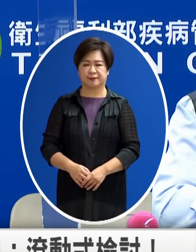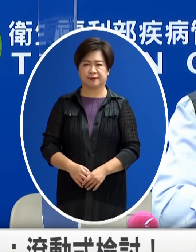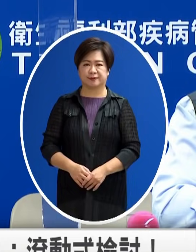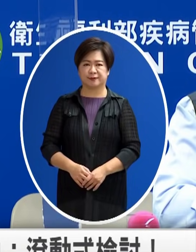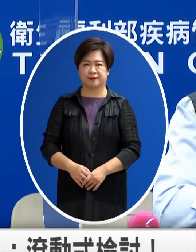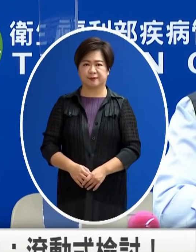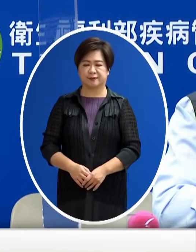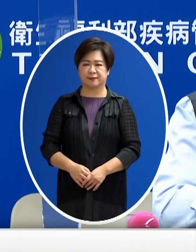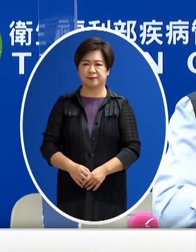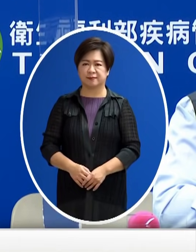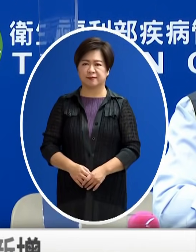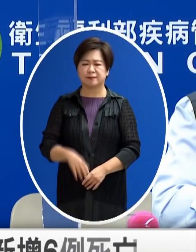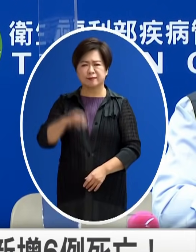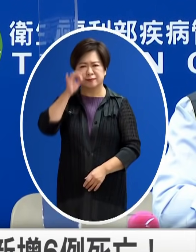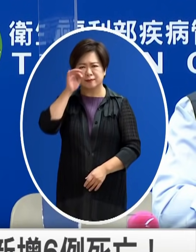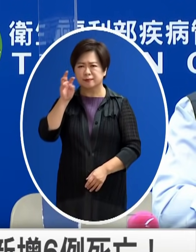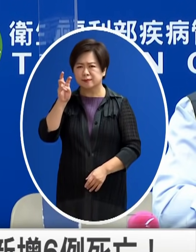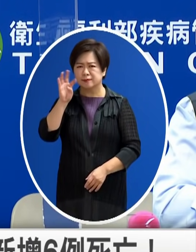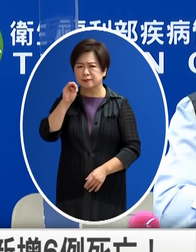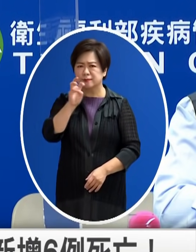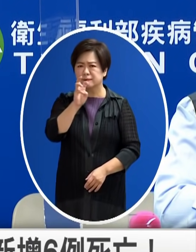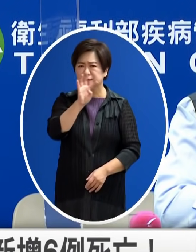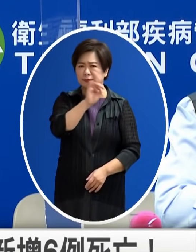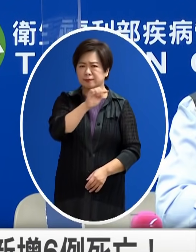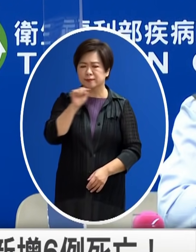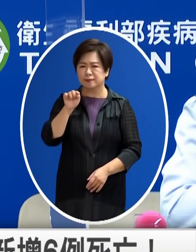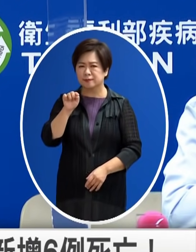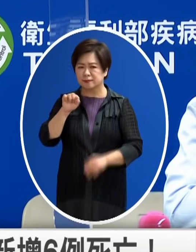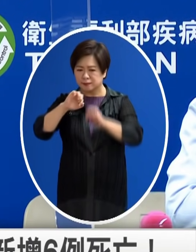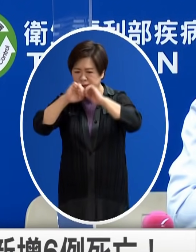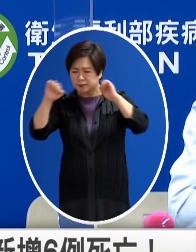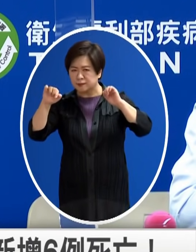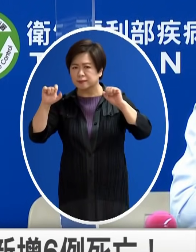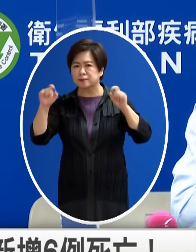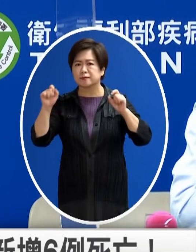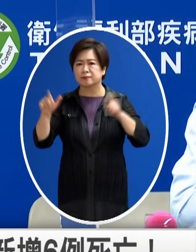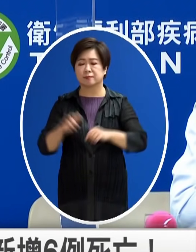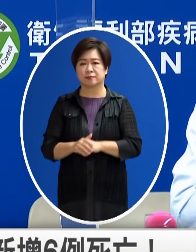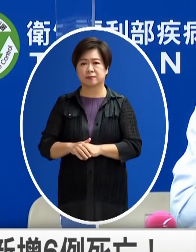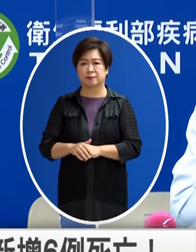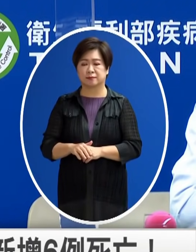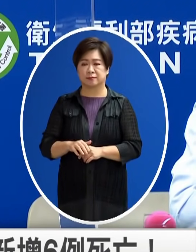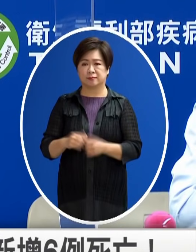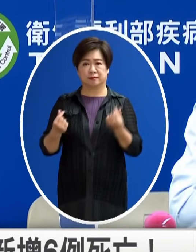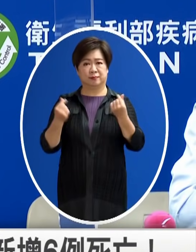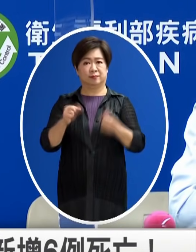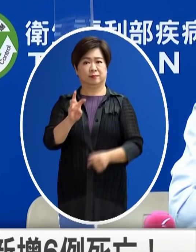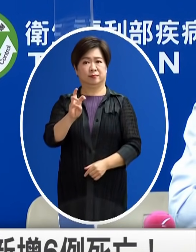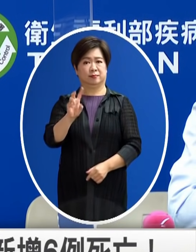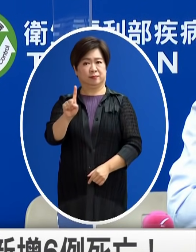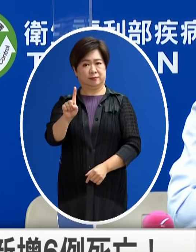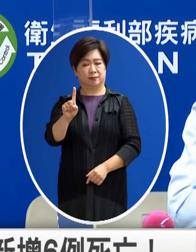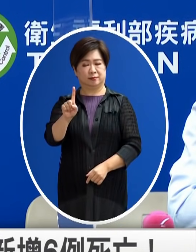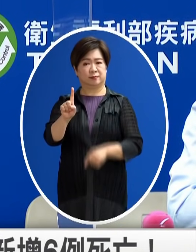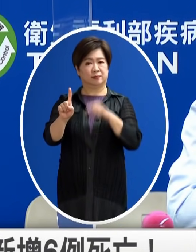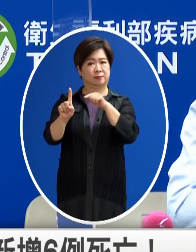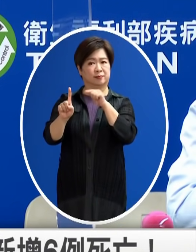虽然有时候都30几例哈，它还是有一些不同啦。好，所以我们今天30几例，31例哈，那可